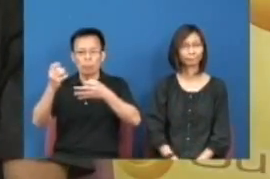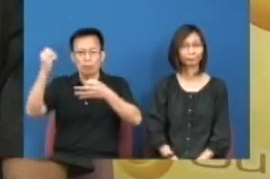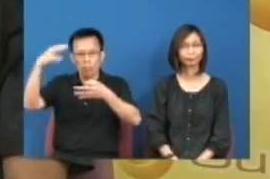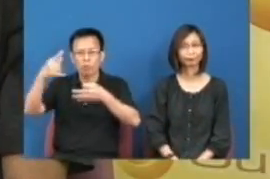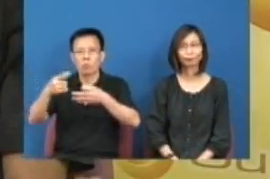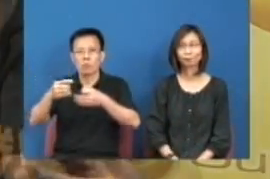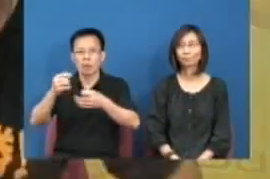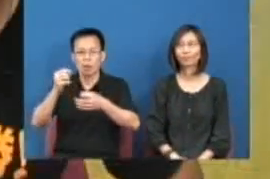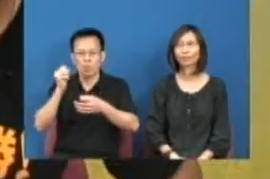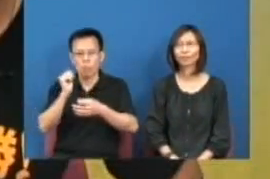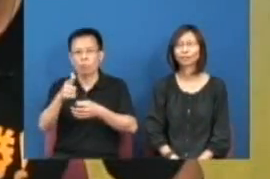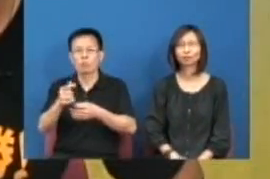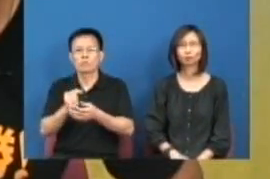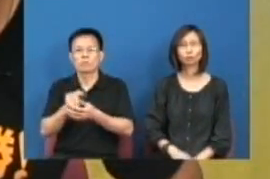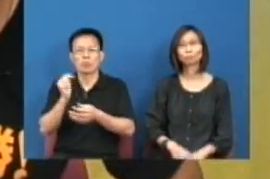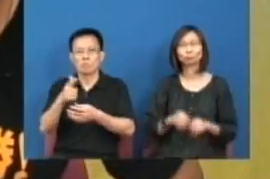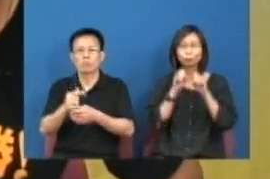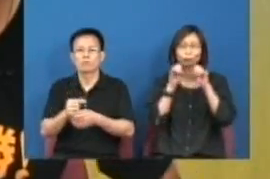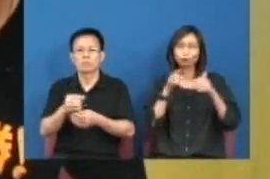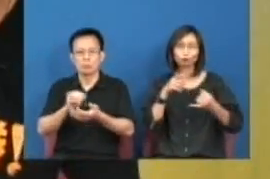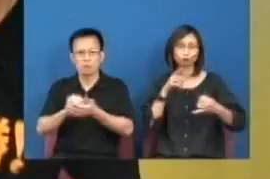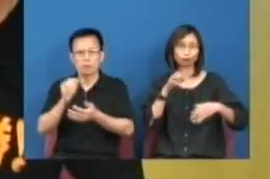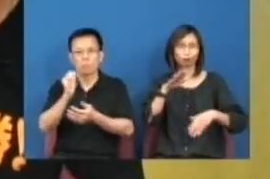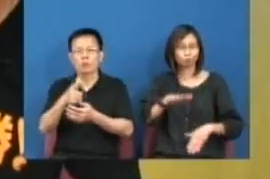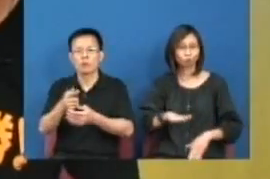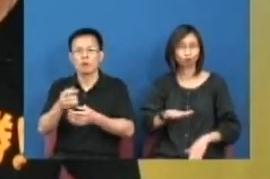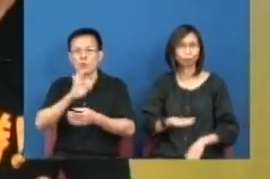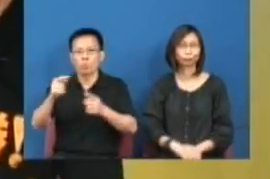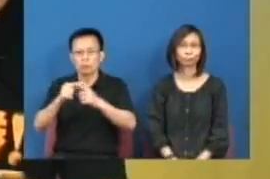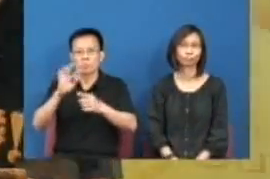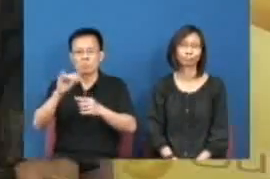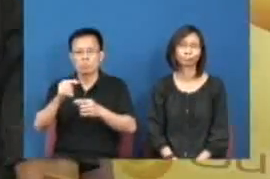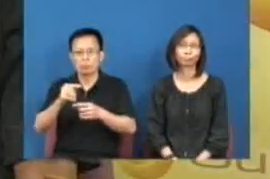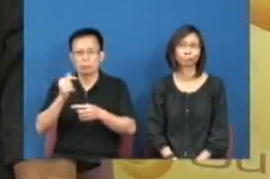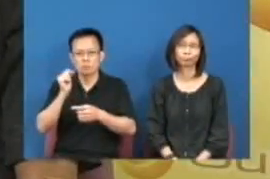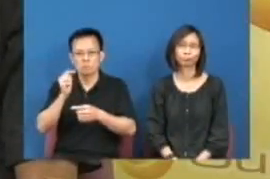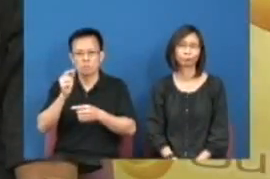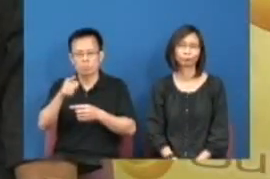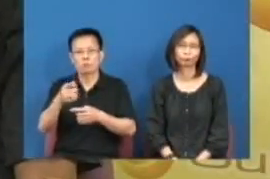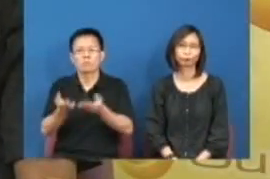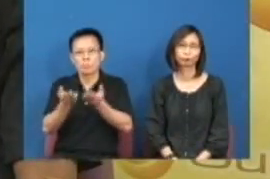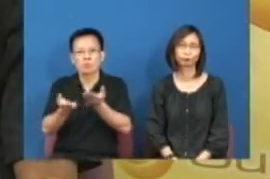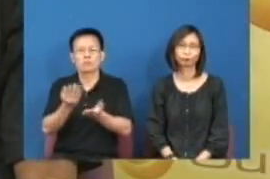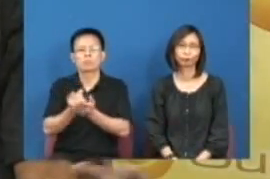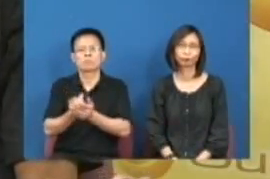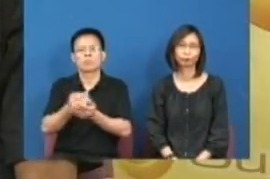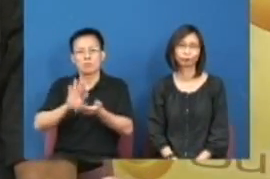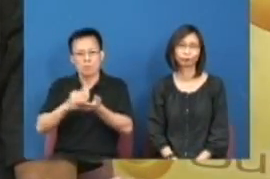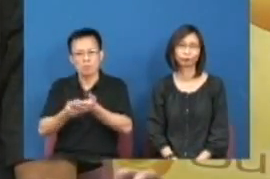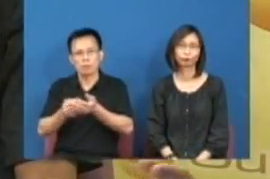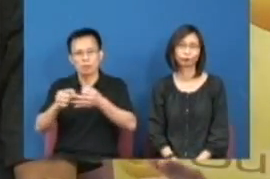低處未算低，依個最低啦。 係啦，即係冇人可以同廖輝比噶啦，係咪？咁就但係王